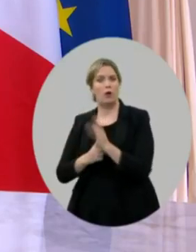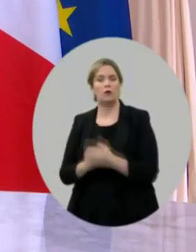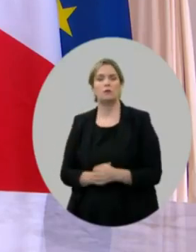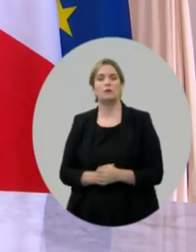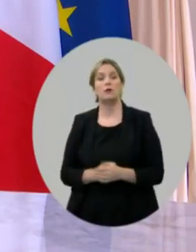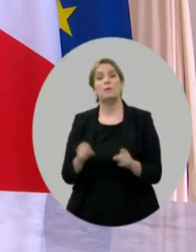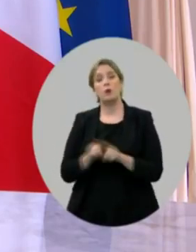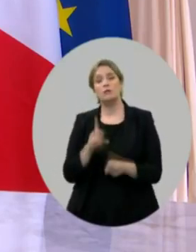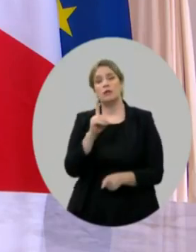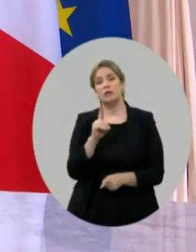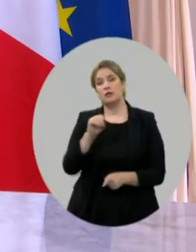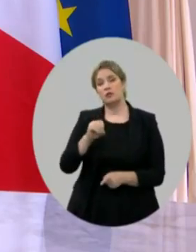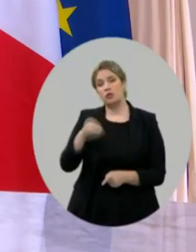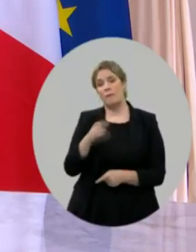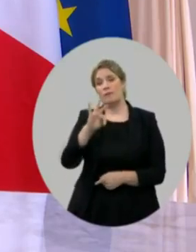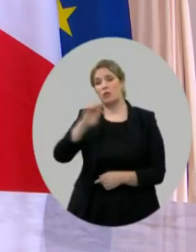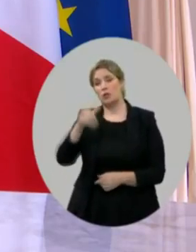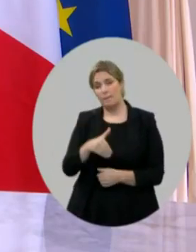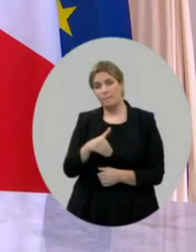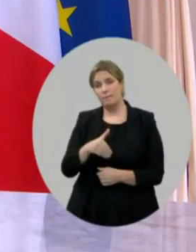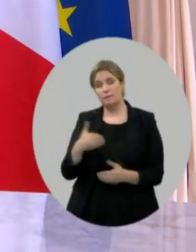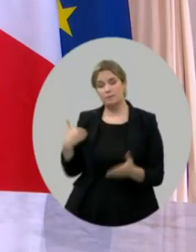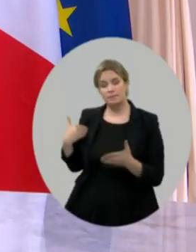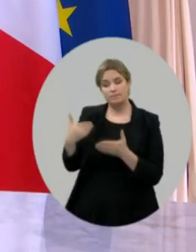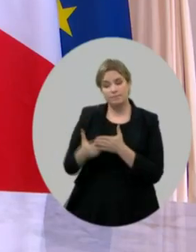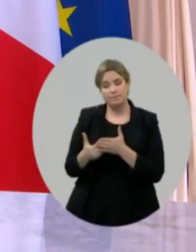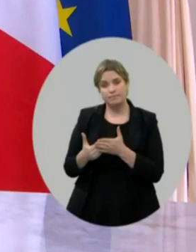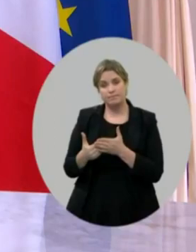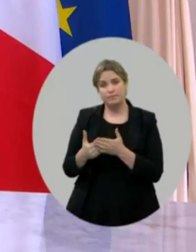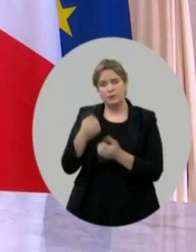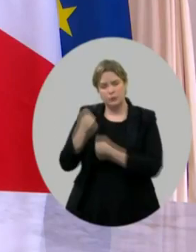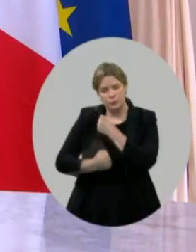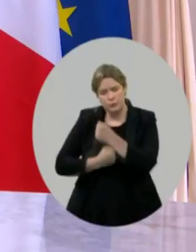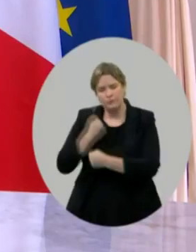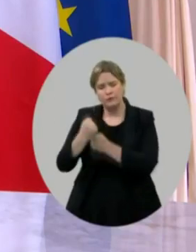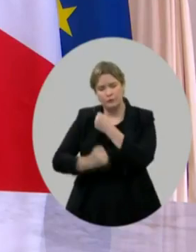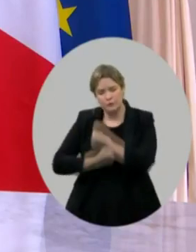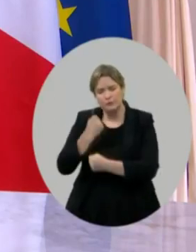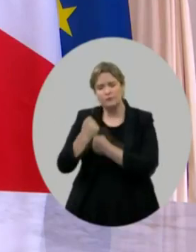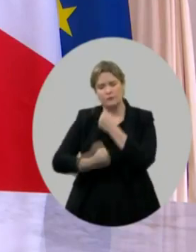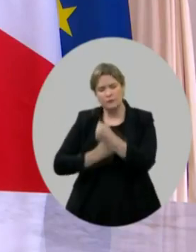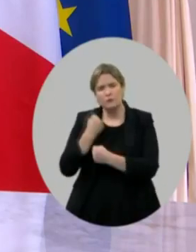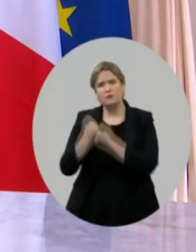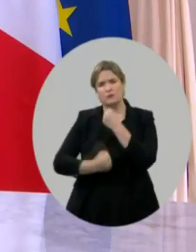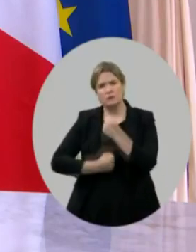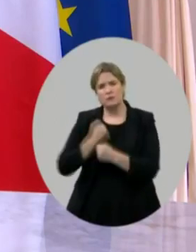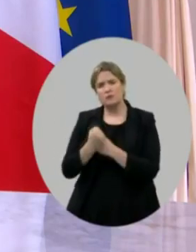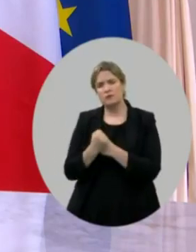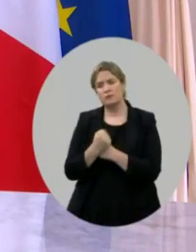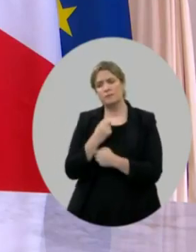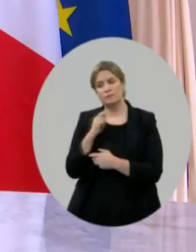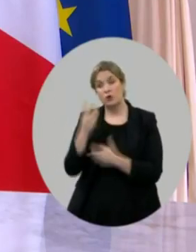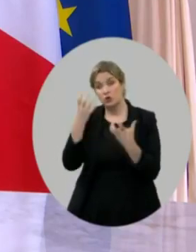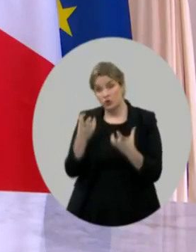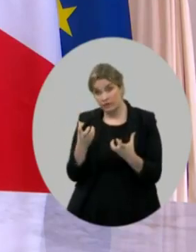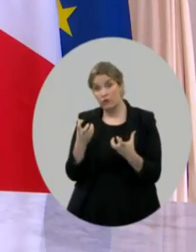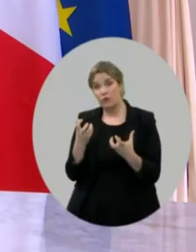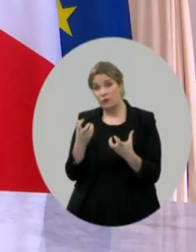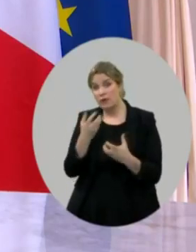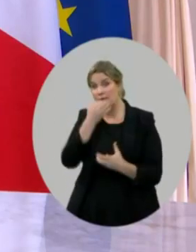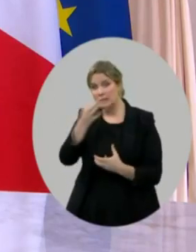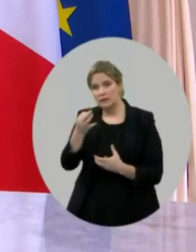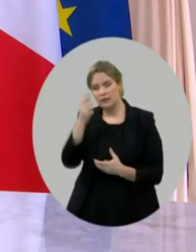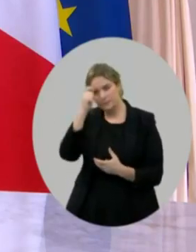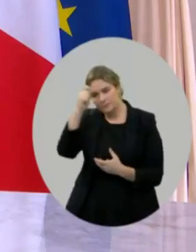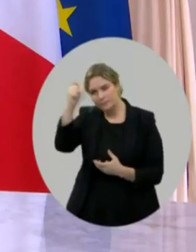payé, pour nos outre-mer, qui ont beaucoup souffert ces derniers mois et auxquels je veux adresser un